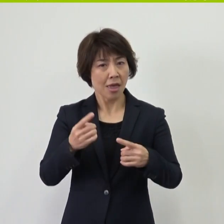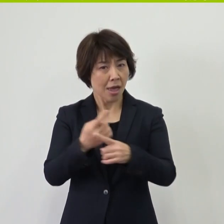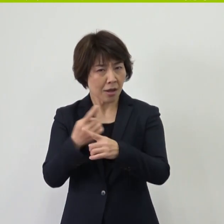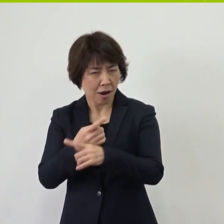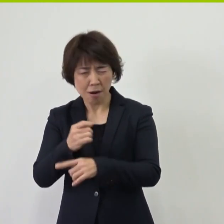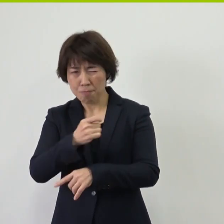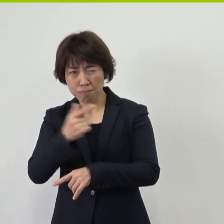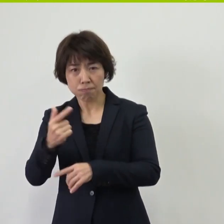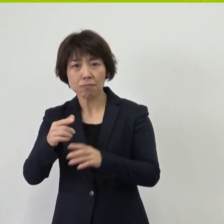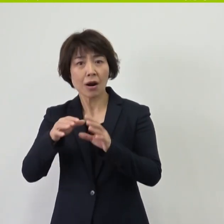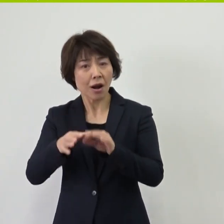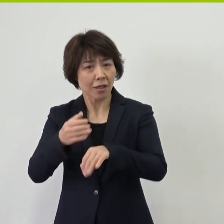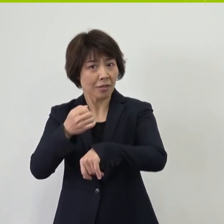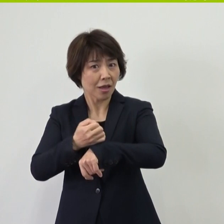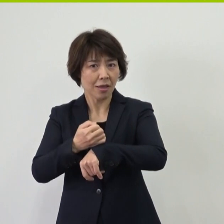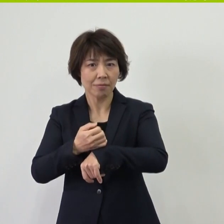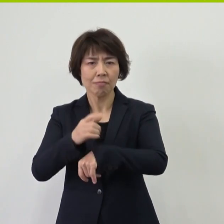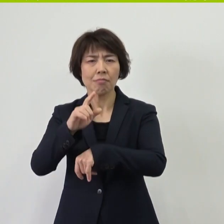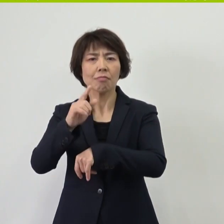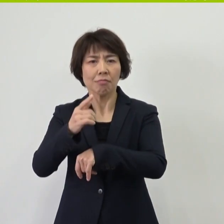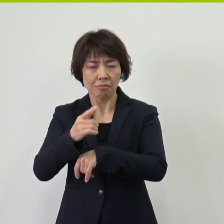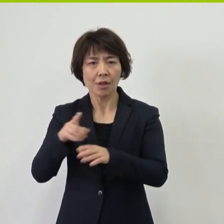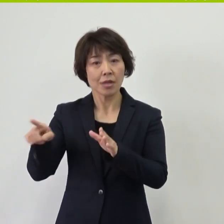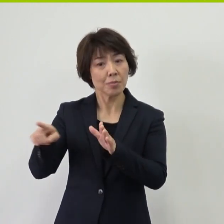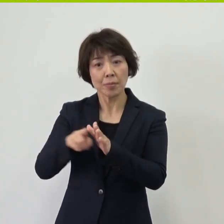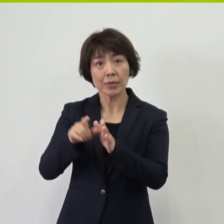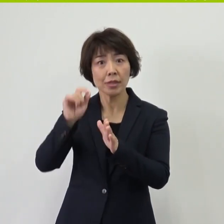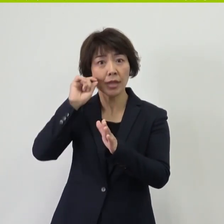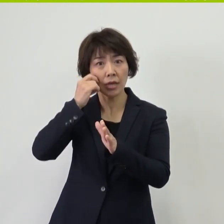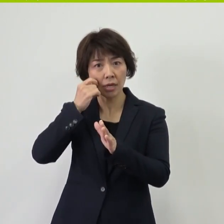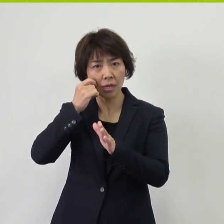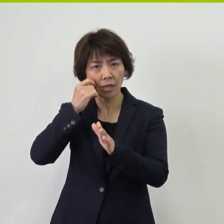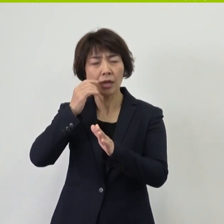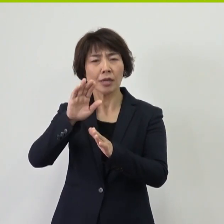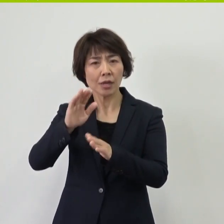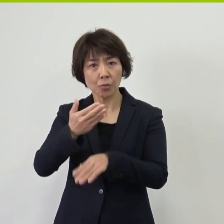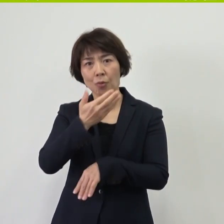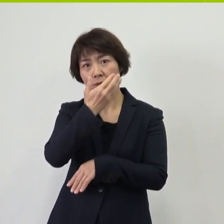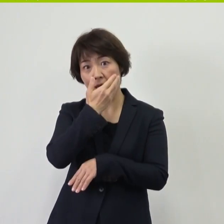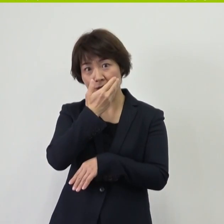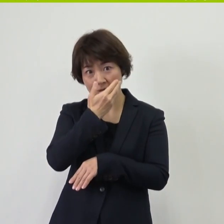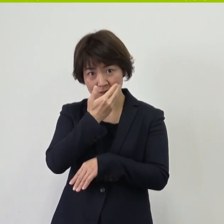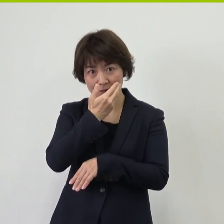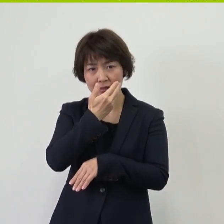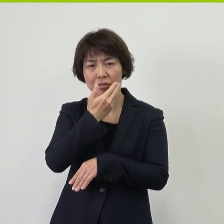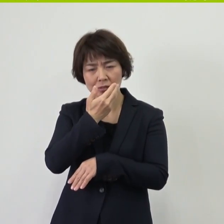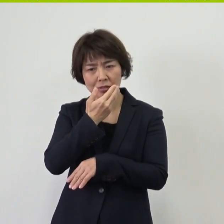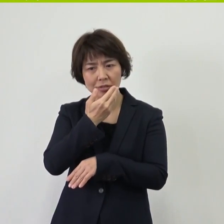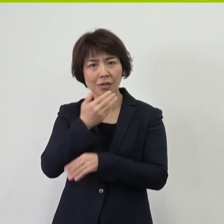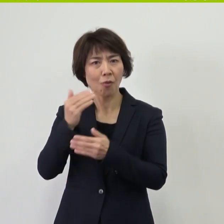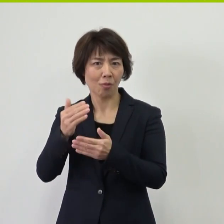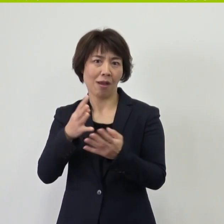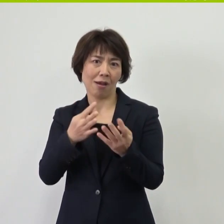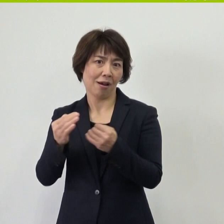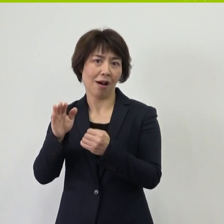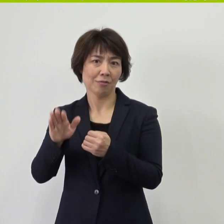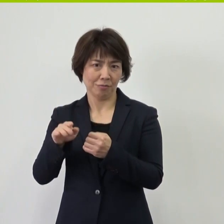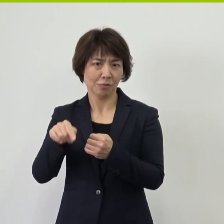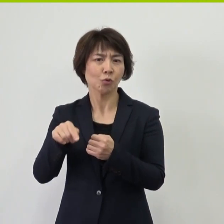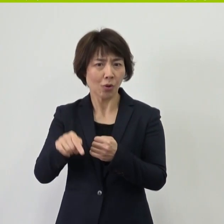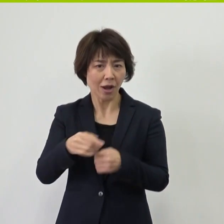変化が激しいから大変というよりも、今までできなかったことで実は大事なことができるようになったことがたくさ